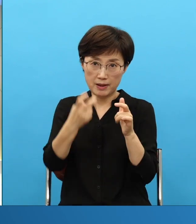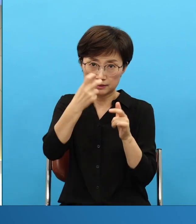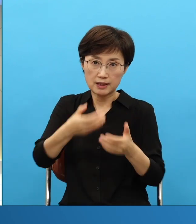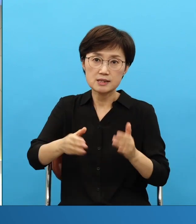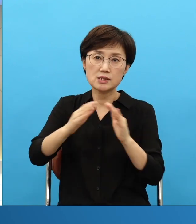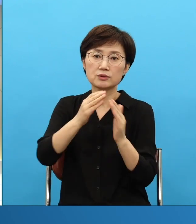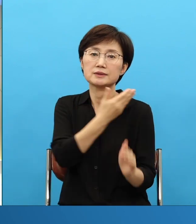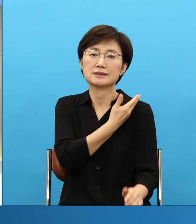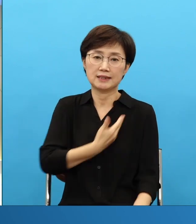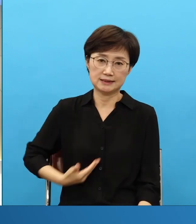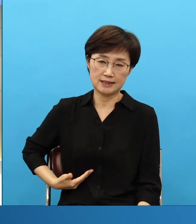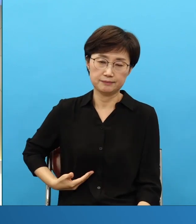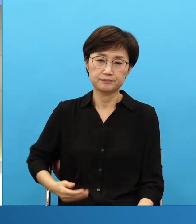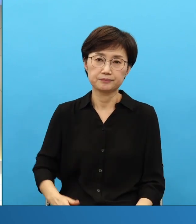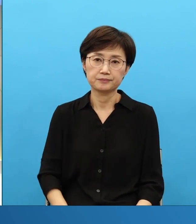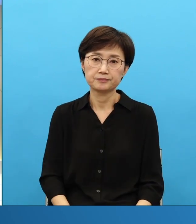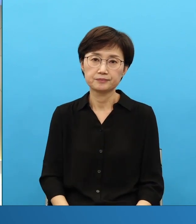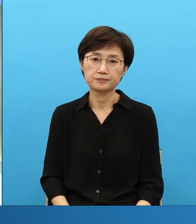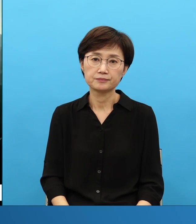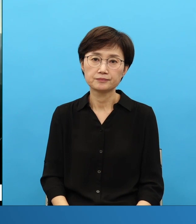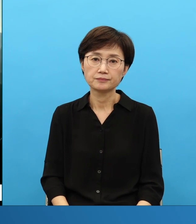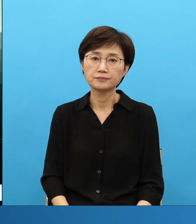이틀간 임마누엘 교회에서 열립니다.